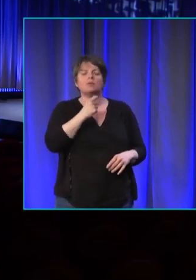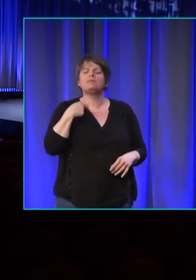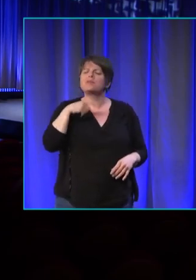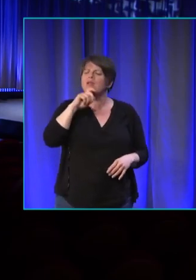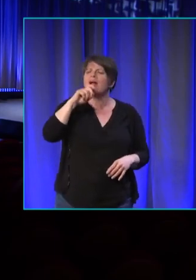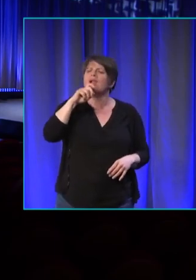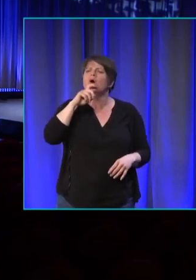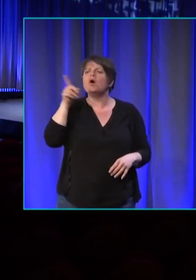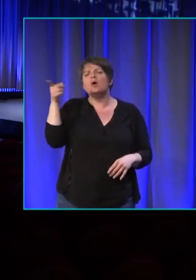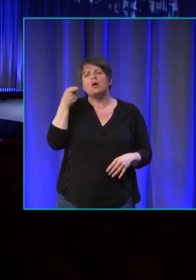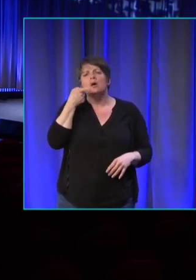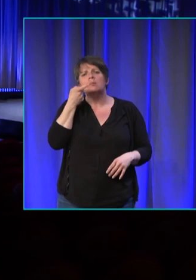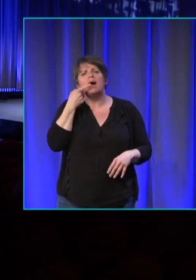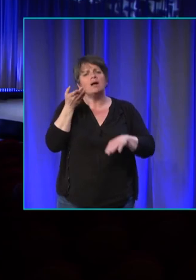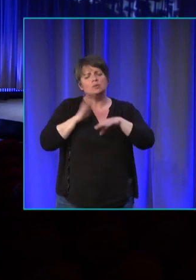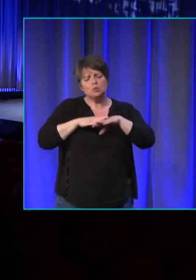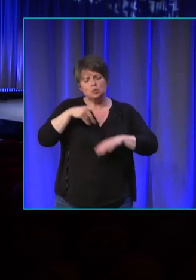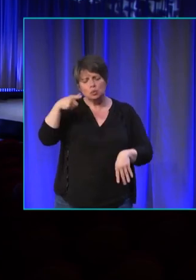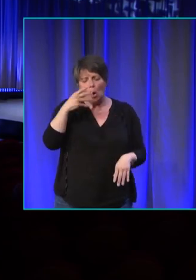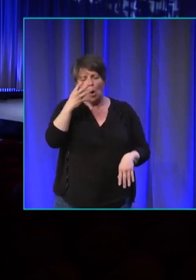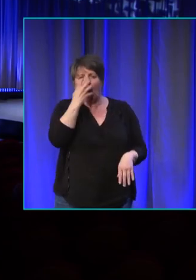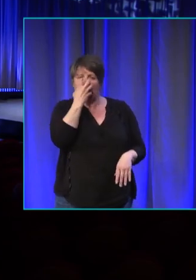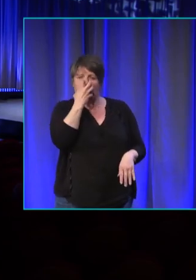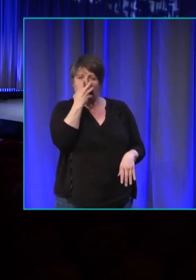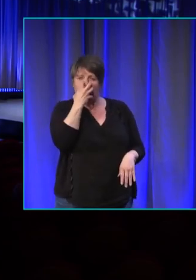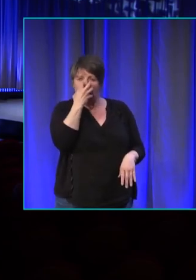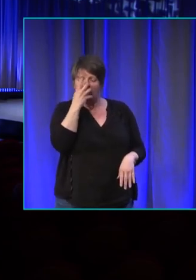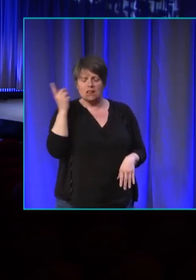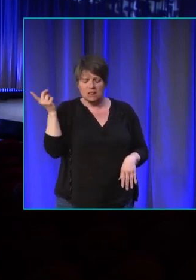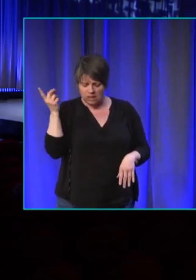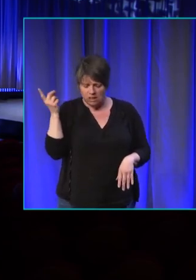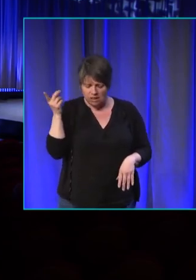sur la consommation d'oxygène. Tout à l'heure, vous avez évoqué